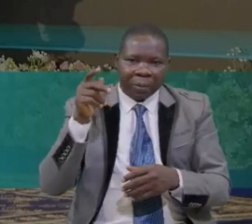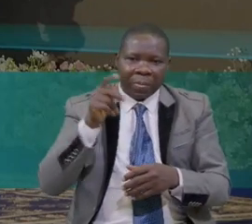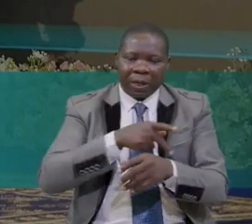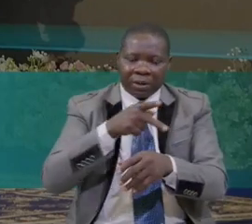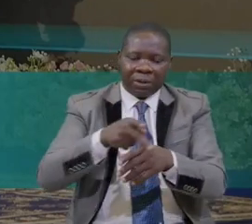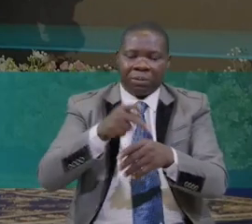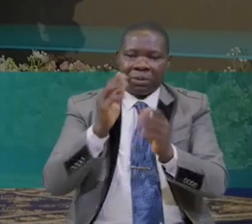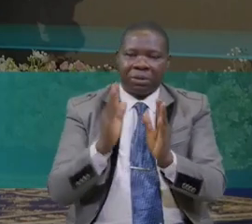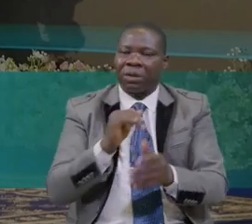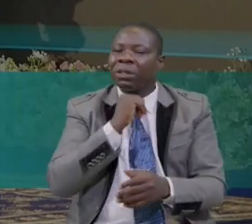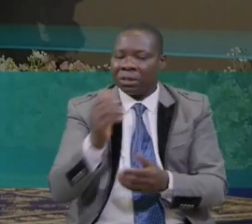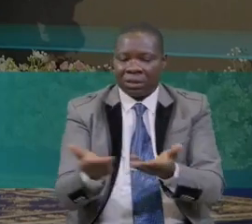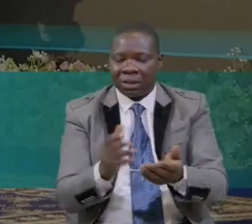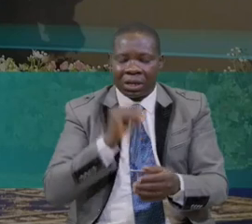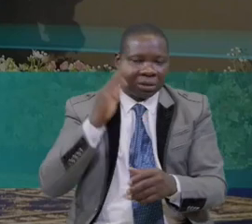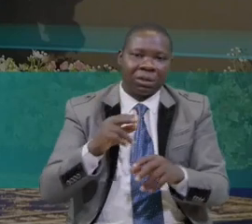si. Oh,